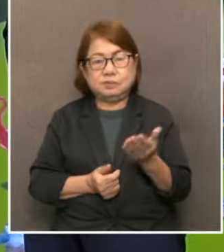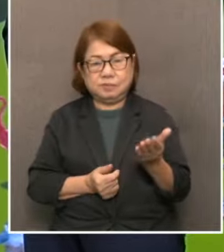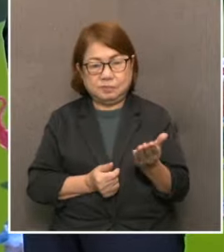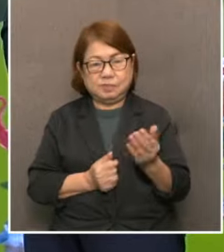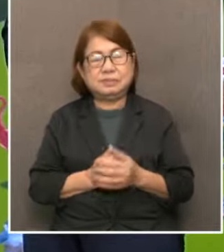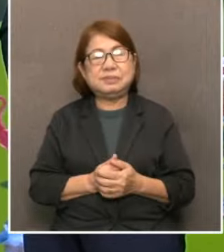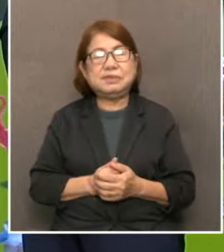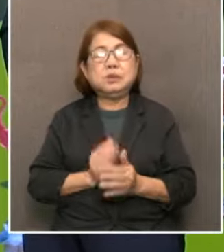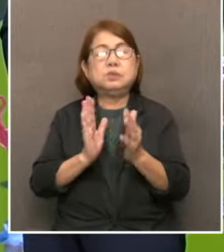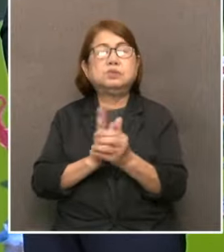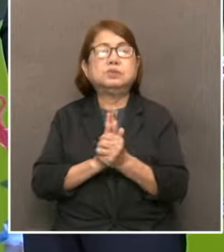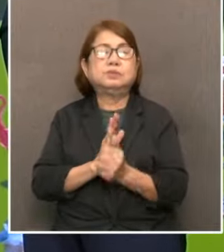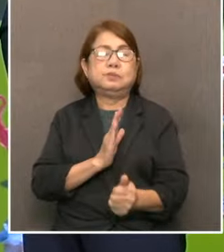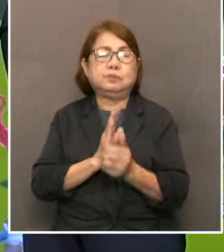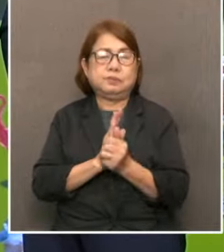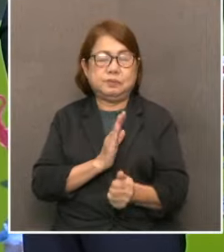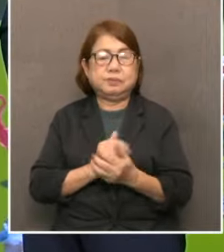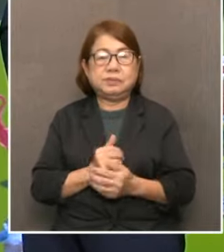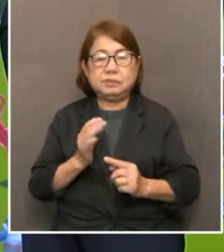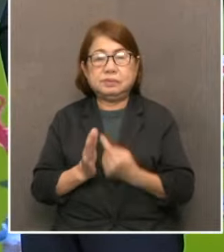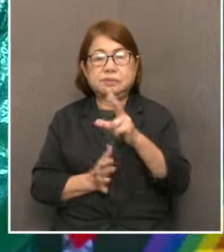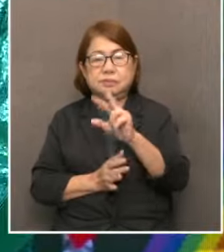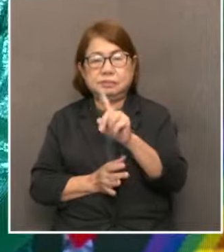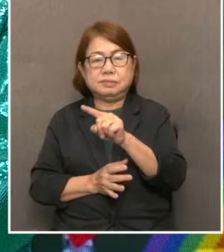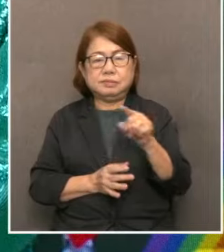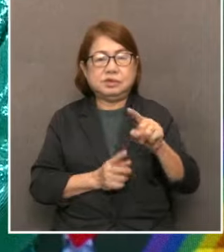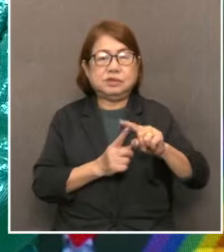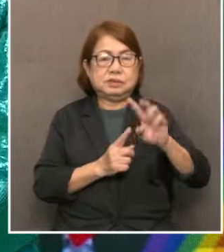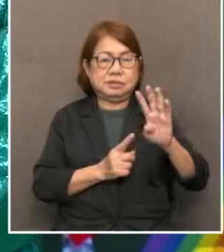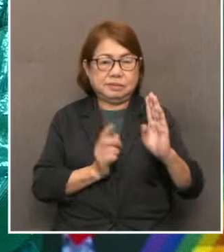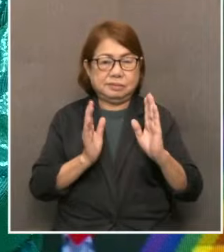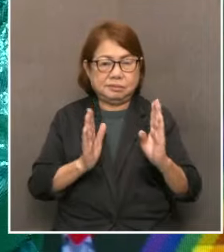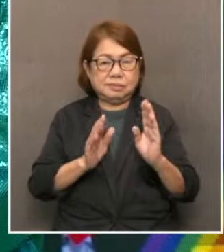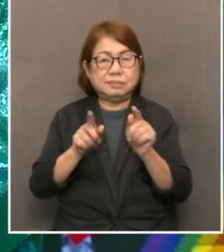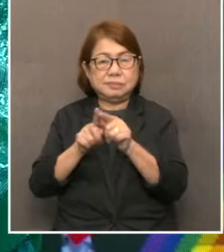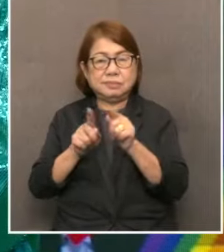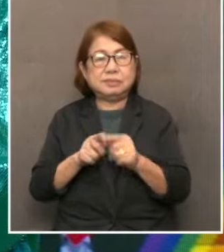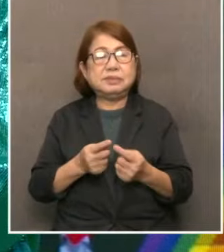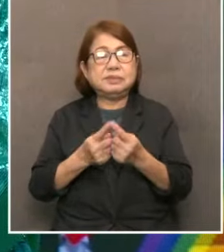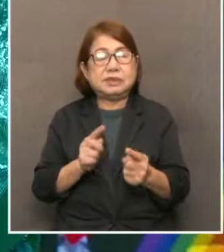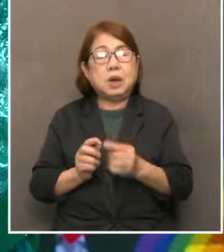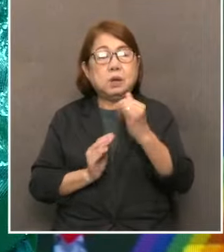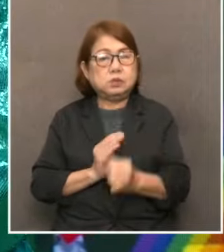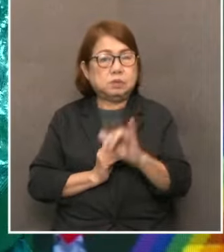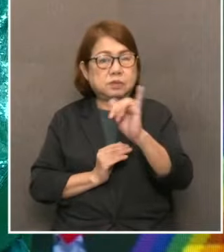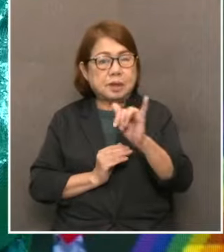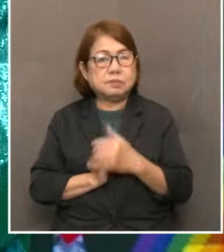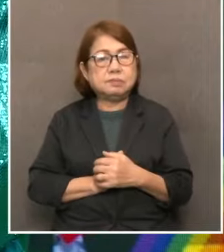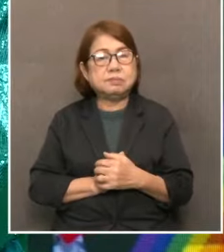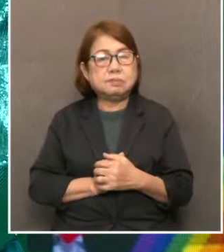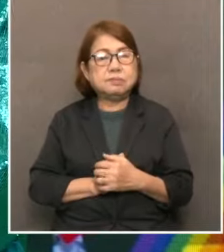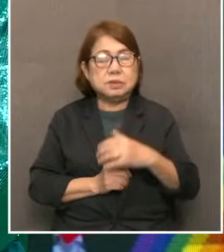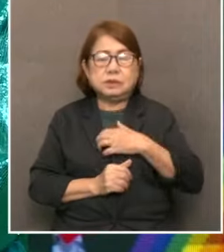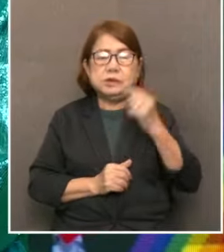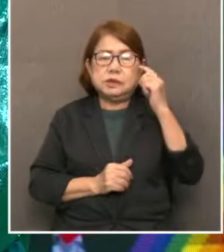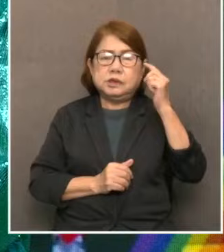บุคผู้แซมเป็นแกนะคะก็มีตั้งแต่วันที่ 3ถึงวันที่4ด้วยกันนะคะอย่างไรก็ดีค่ะมันไม่ได้จบเพียงแค่นั้นนะคะเราไม่ได้มองว่า